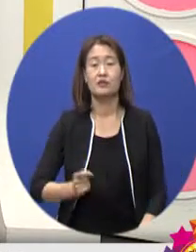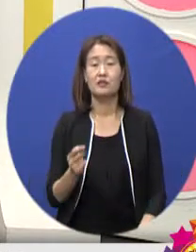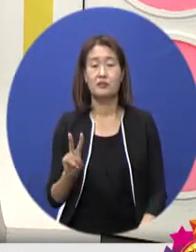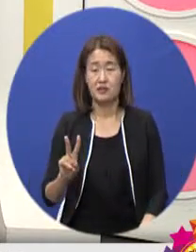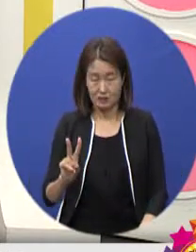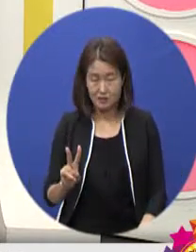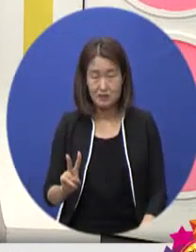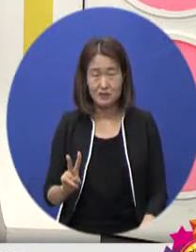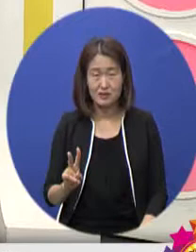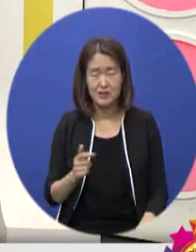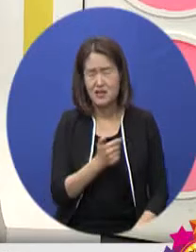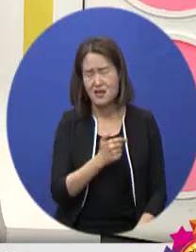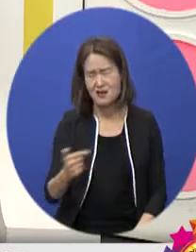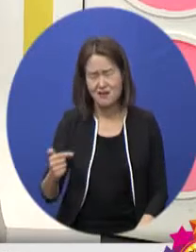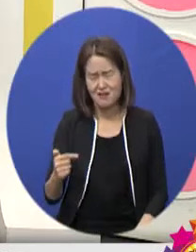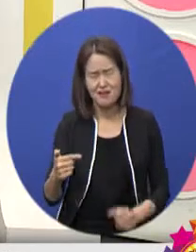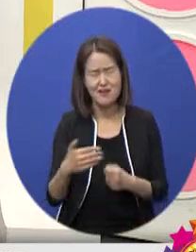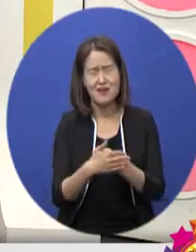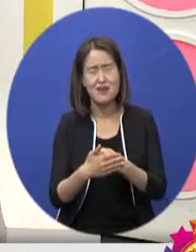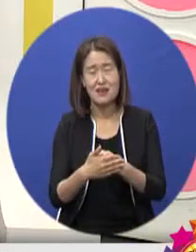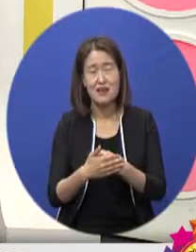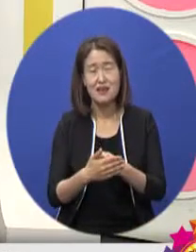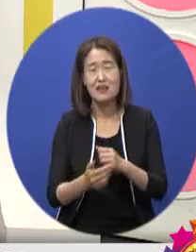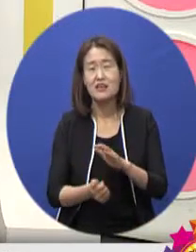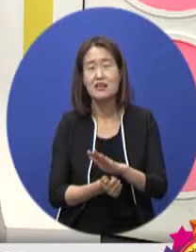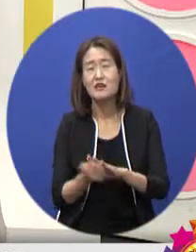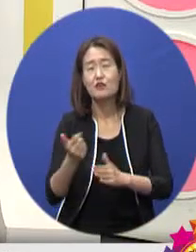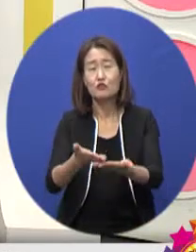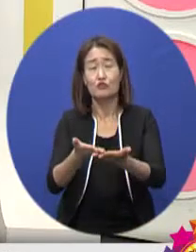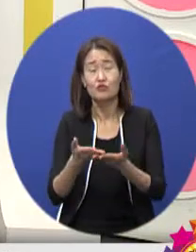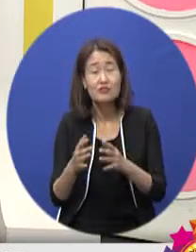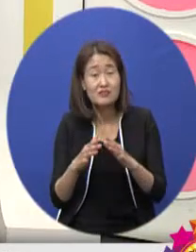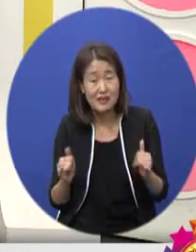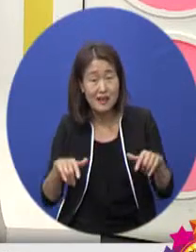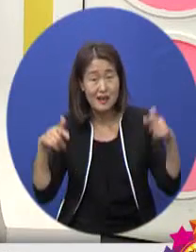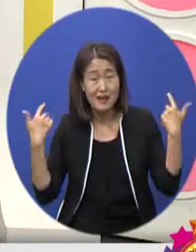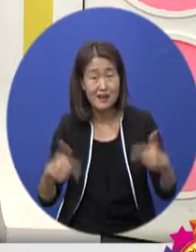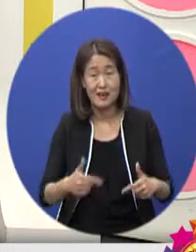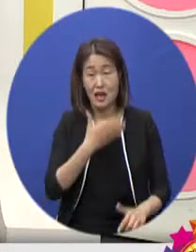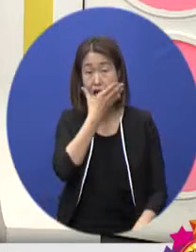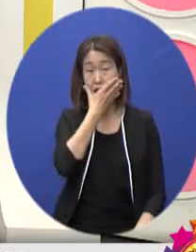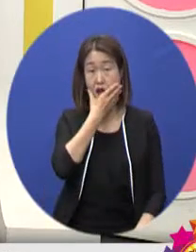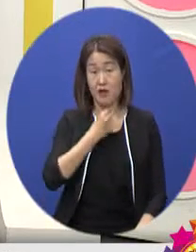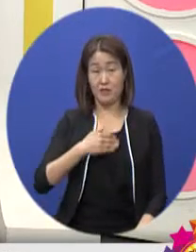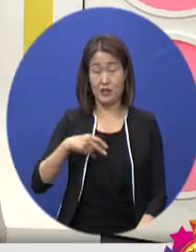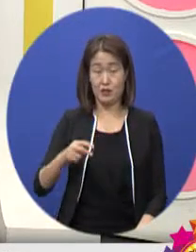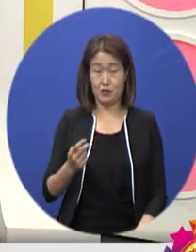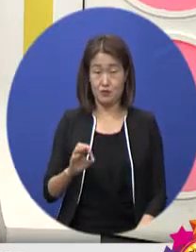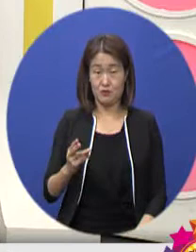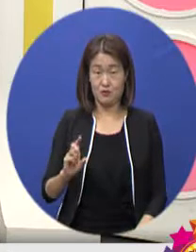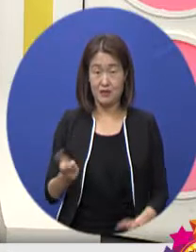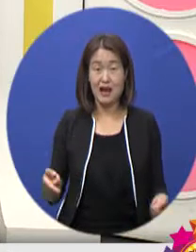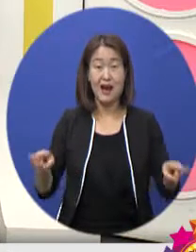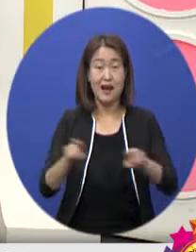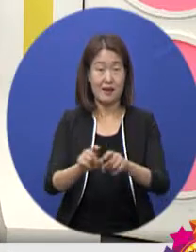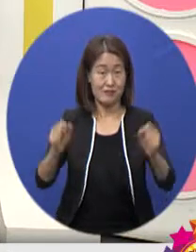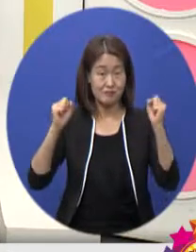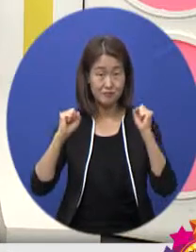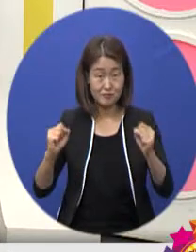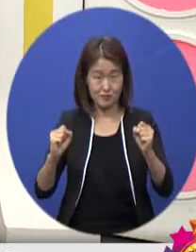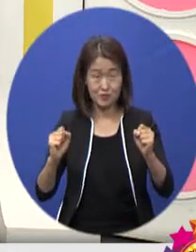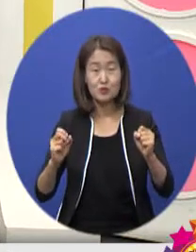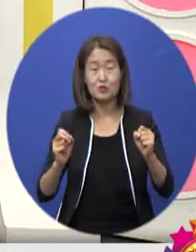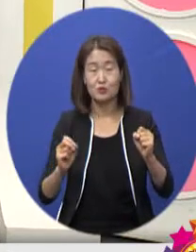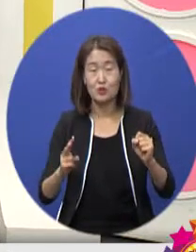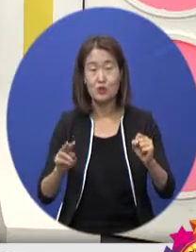복지TV에 큰 희망을 줄 수 있는 그런 시청자 여러분들이십니다. 늘 행복하시고 저 송난이도 함께 응원하겠습니다.